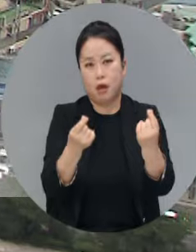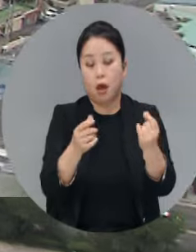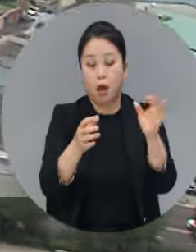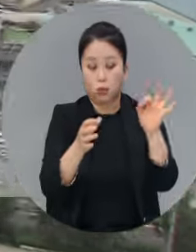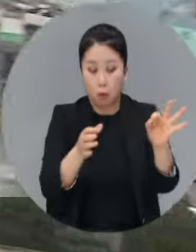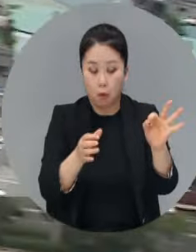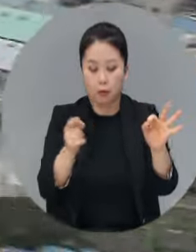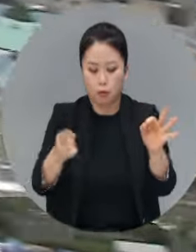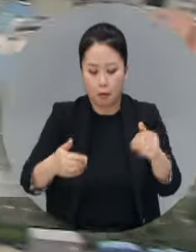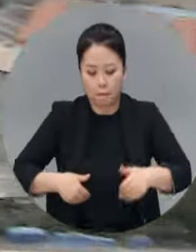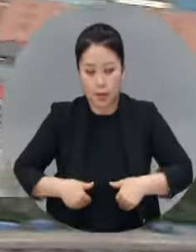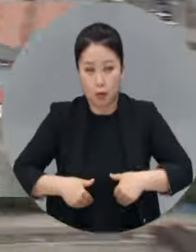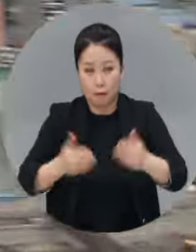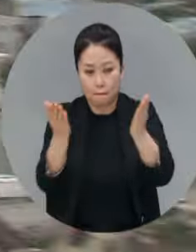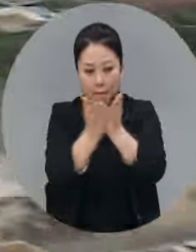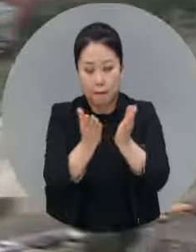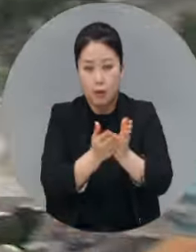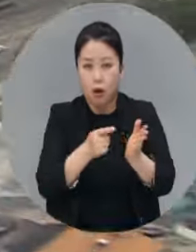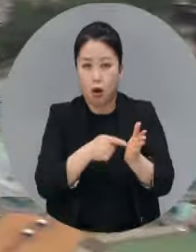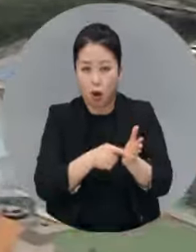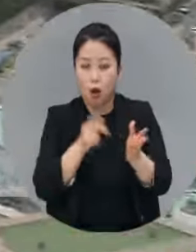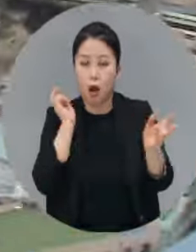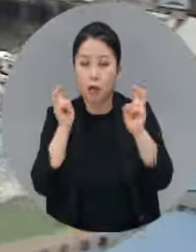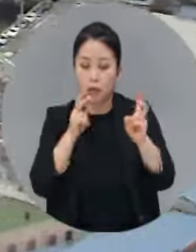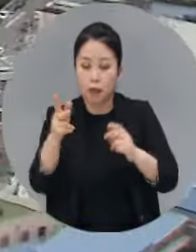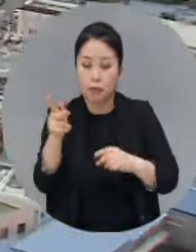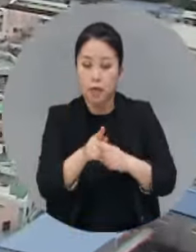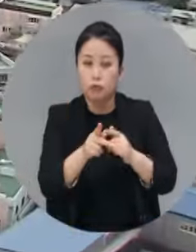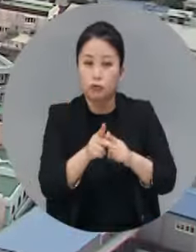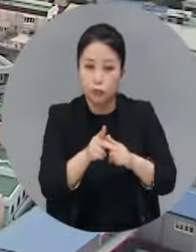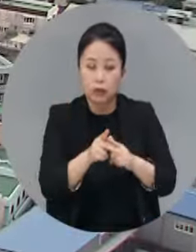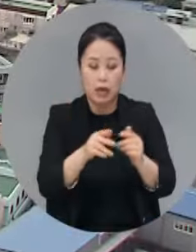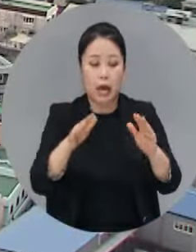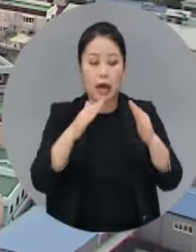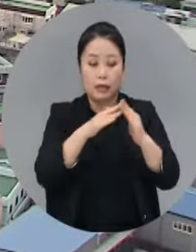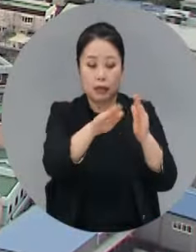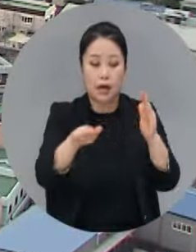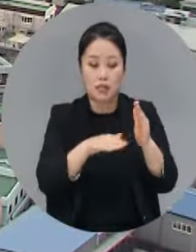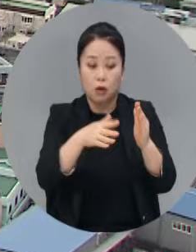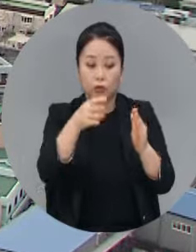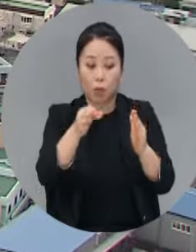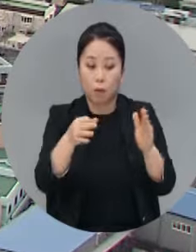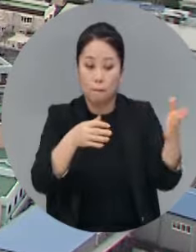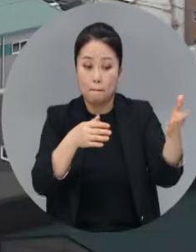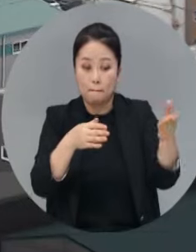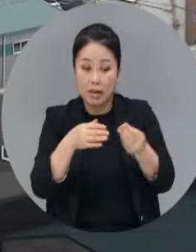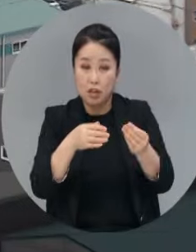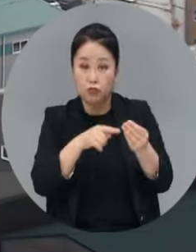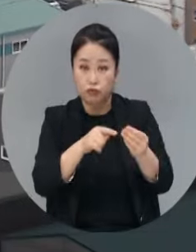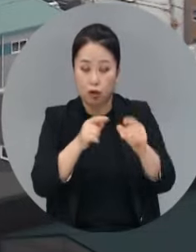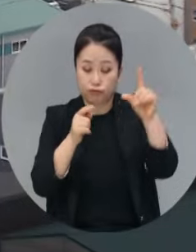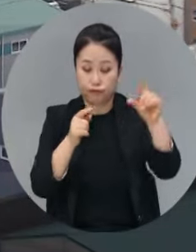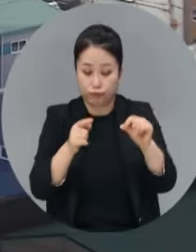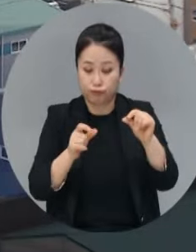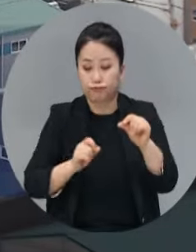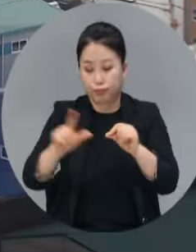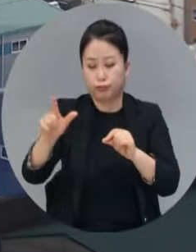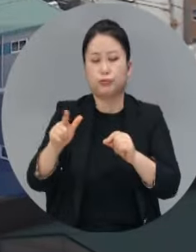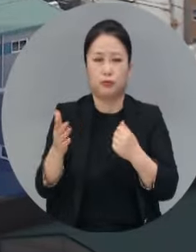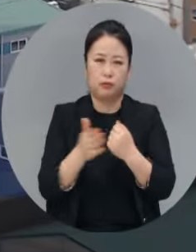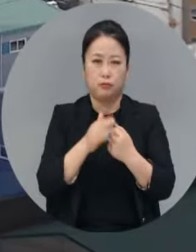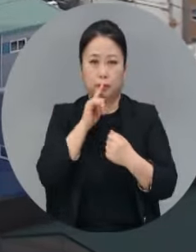대출의 급증은 가계비 억제책이 불러온 풍선 효과란 분석도 나옵니다 기업 경영이 어려워지면서 어